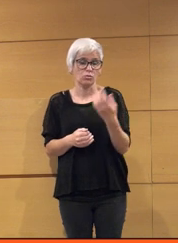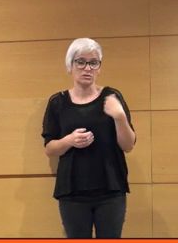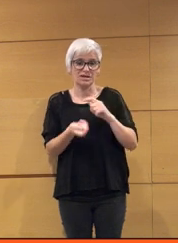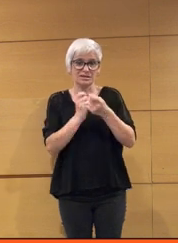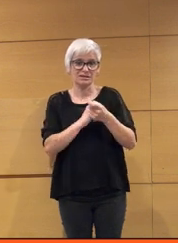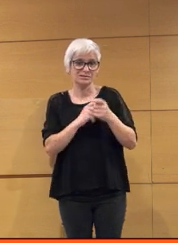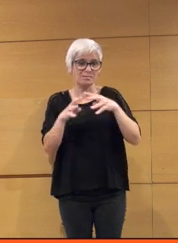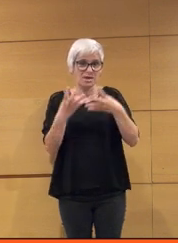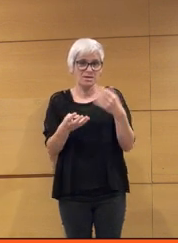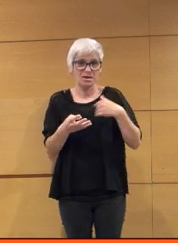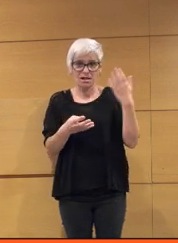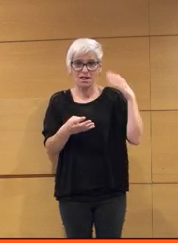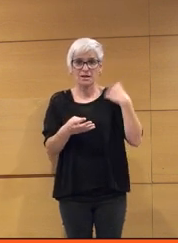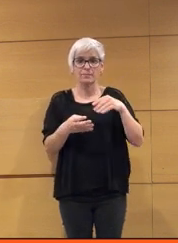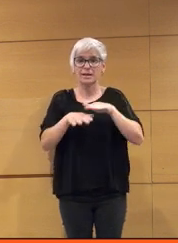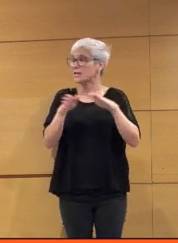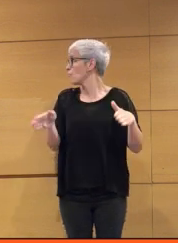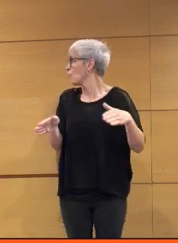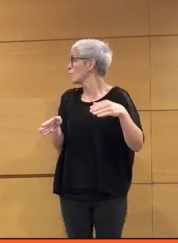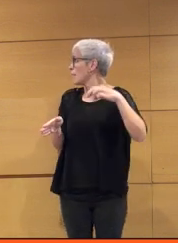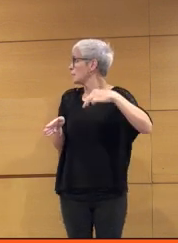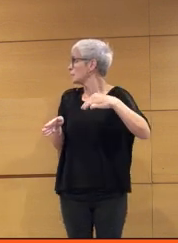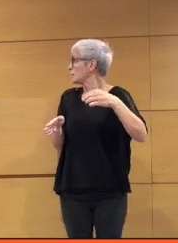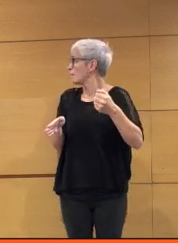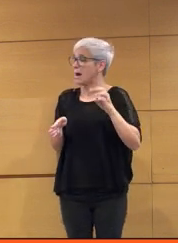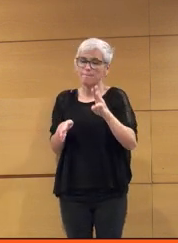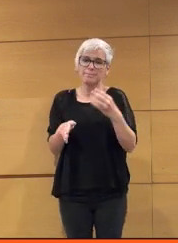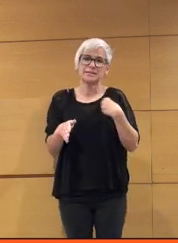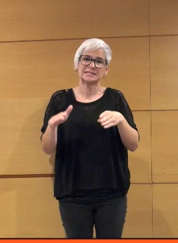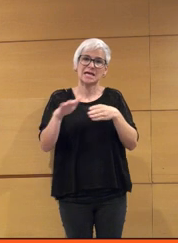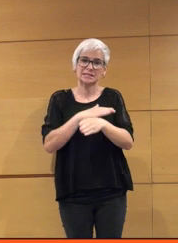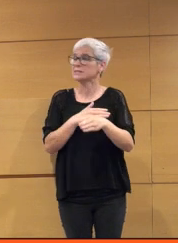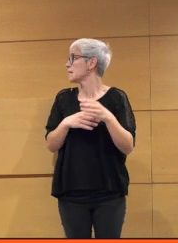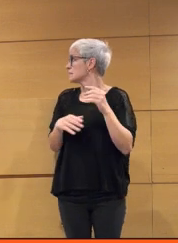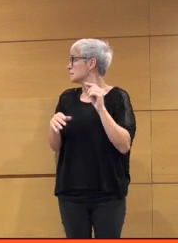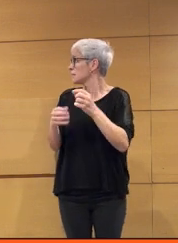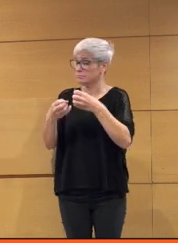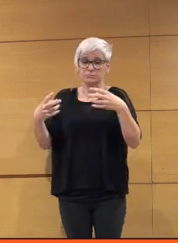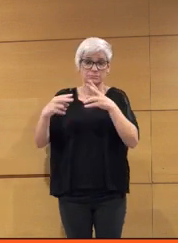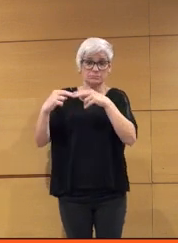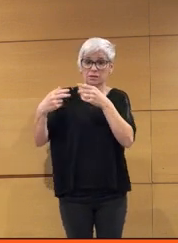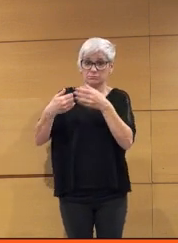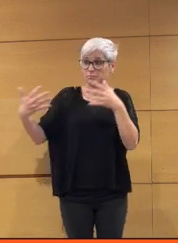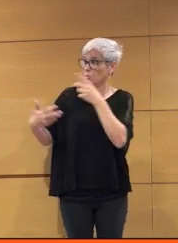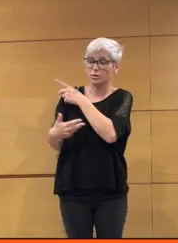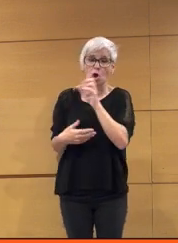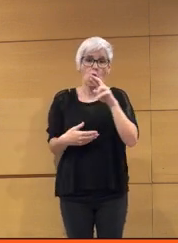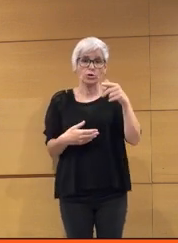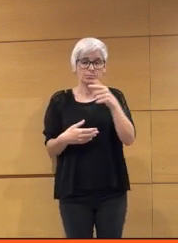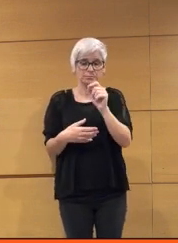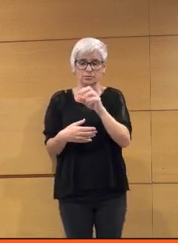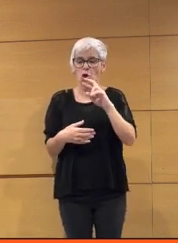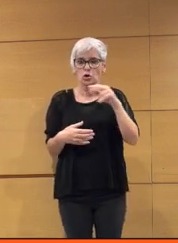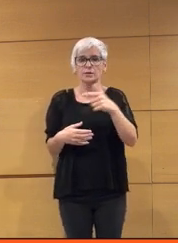que és la plataforma MAP, que trobareu a mapaccess.org, hem anat alimentant, hem anat